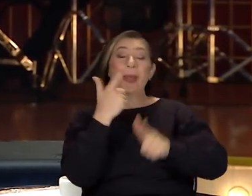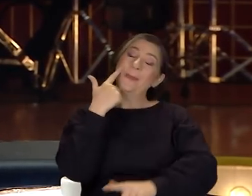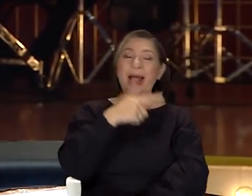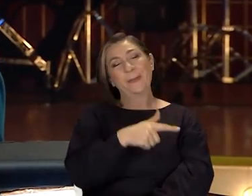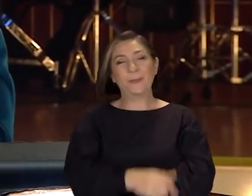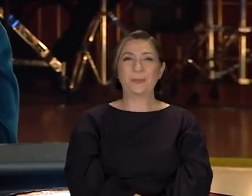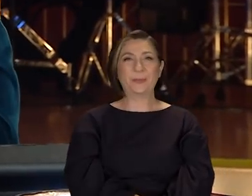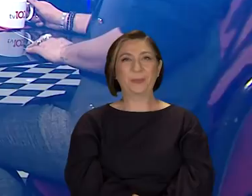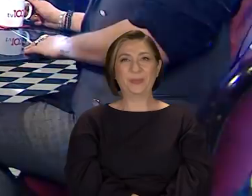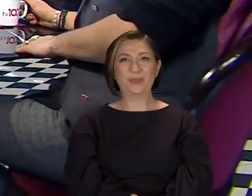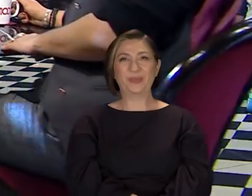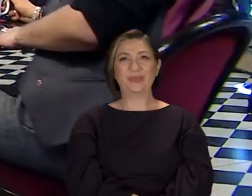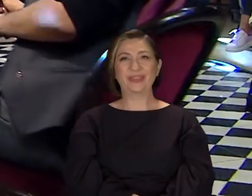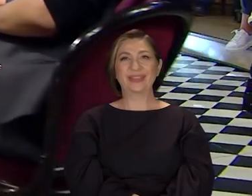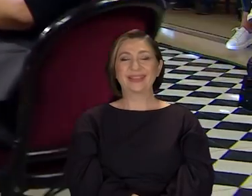Lütfen. Beraberce.